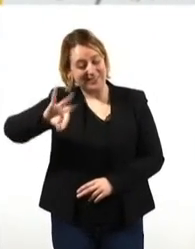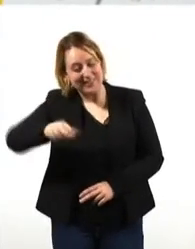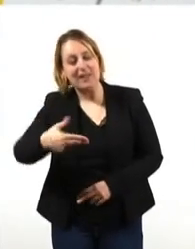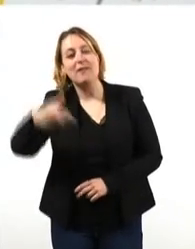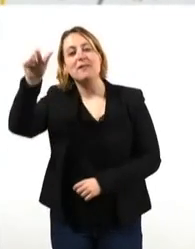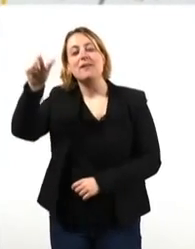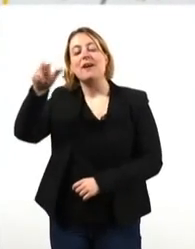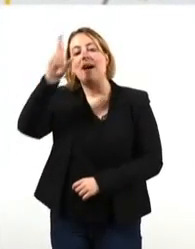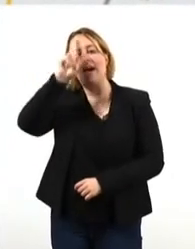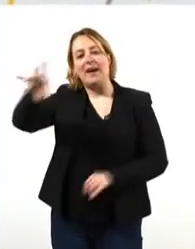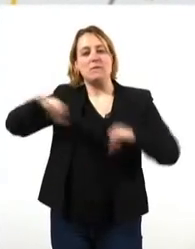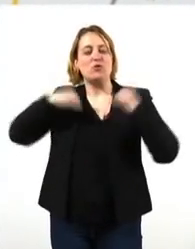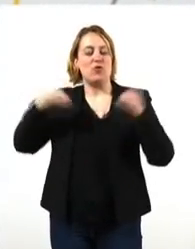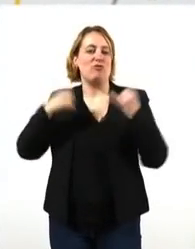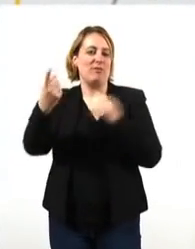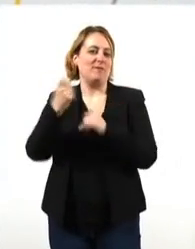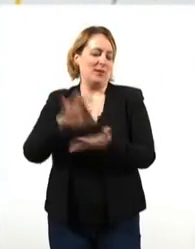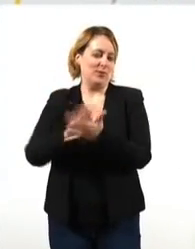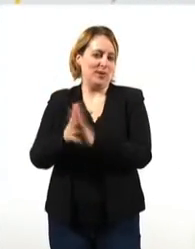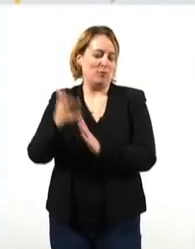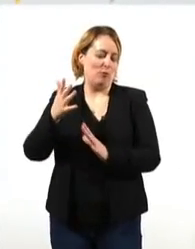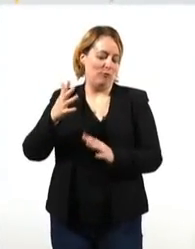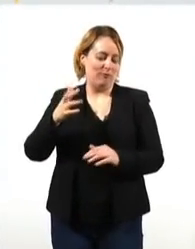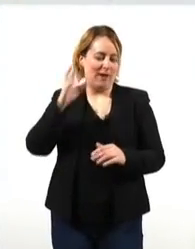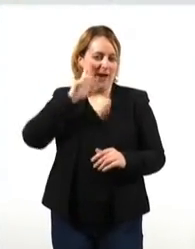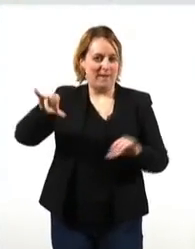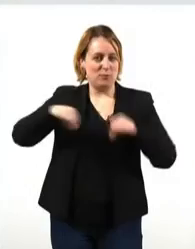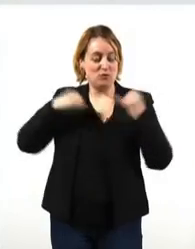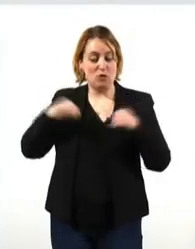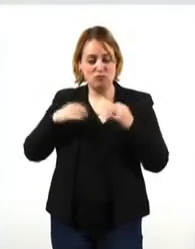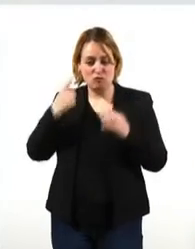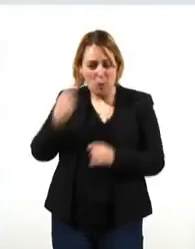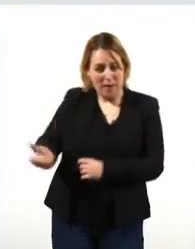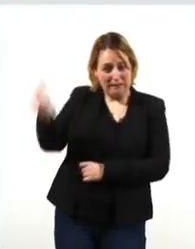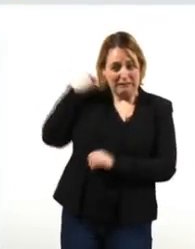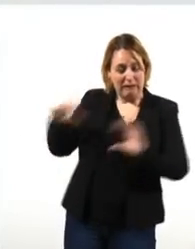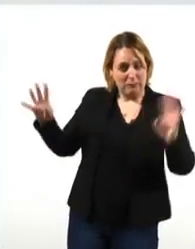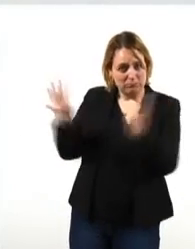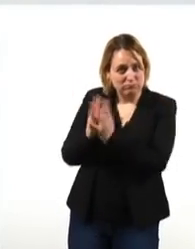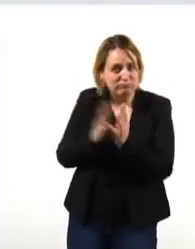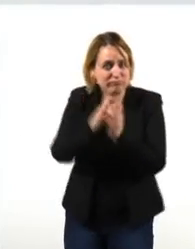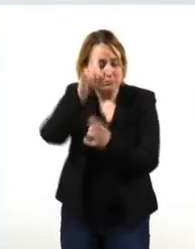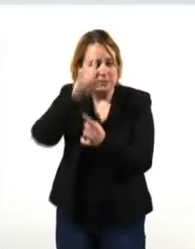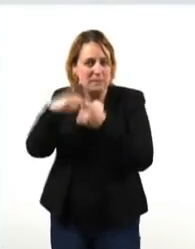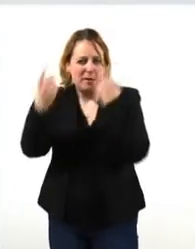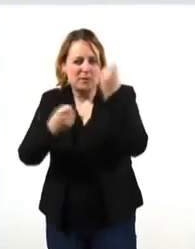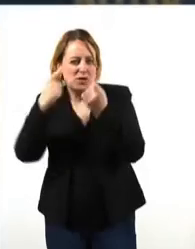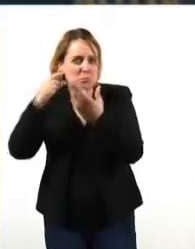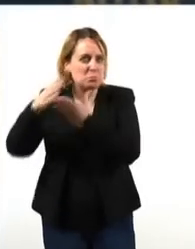crois qu'à plusieurs, vous vous êtes réunis hier pour justement essayer de trouver quelques pistes. Je te laisse la parole.